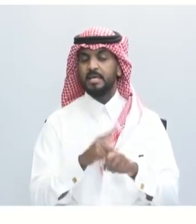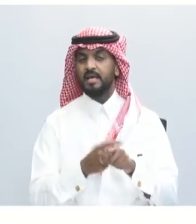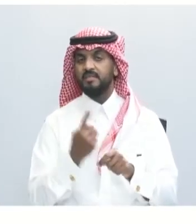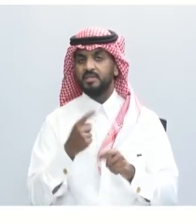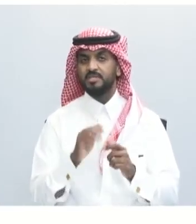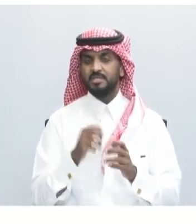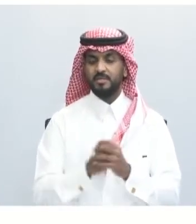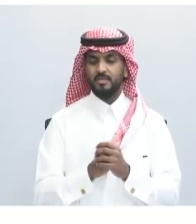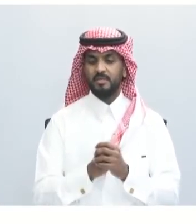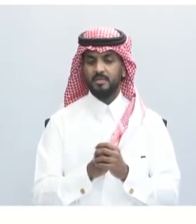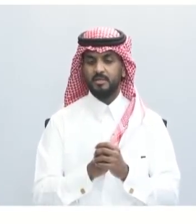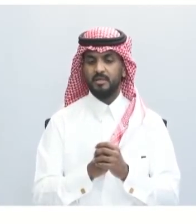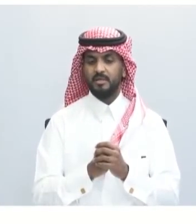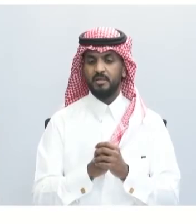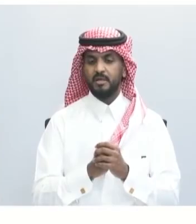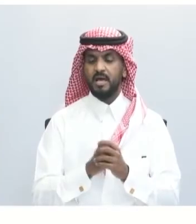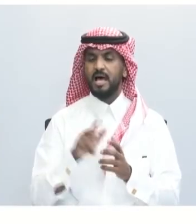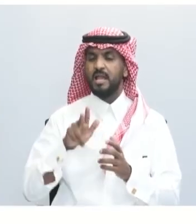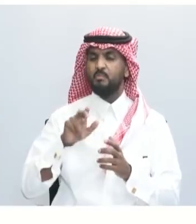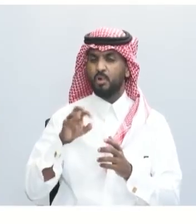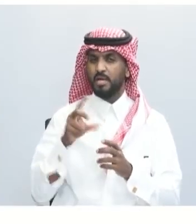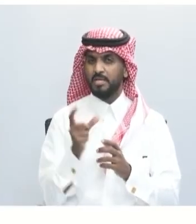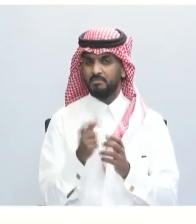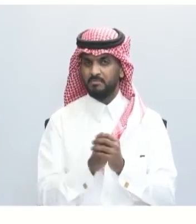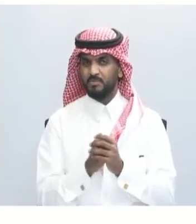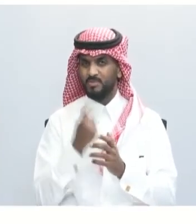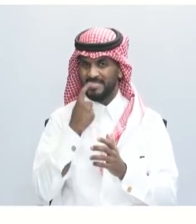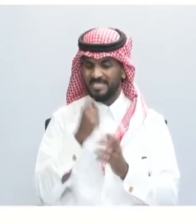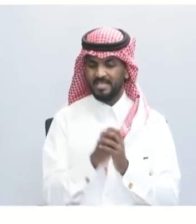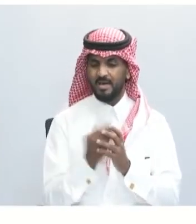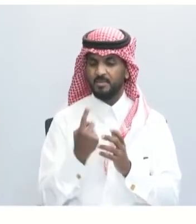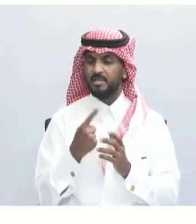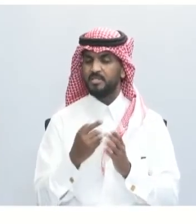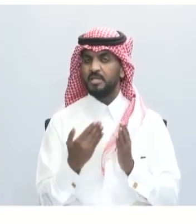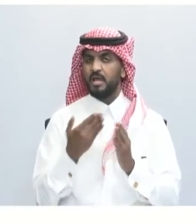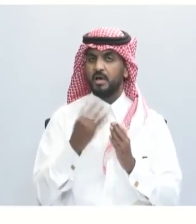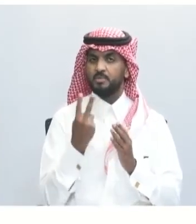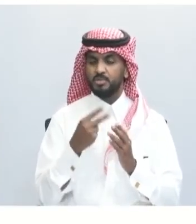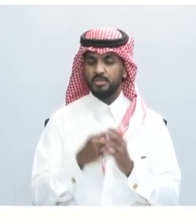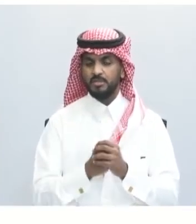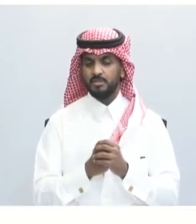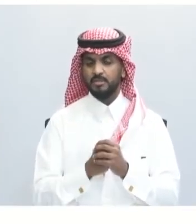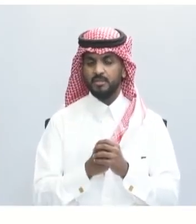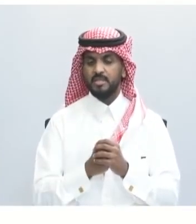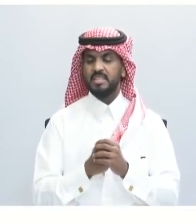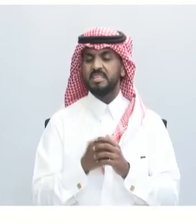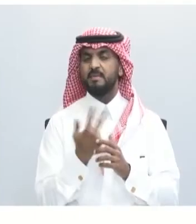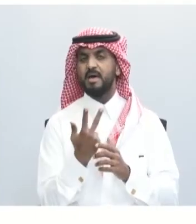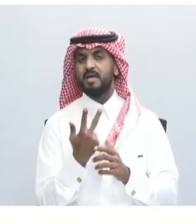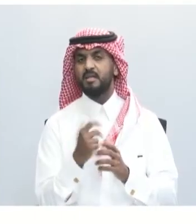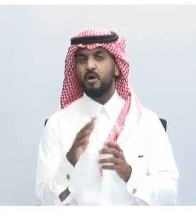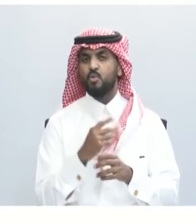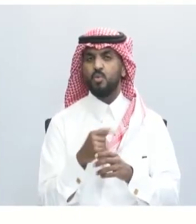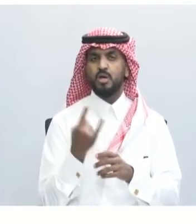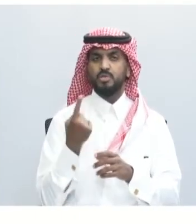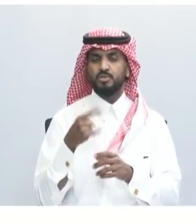اما المراهقين فهو من سن 14 حتى 24 سنه يحتاج ما بين ثمانيه الى